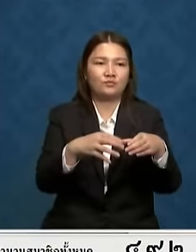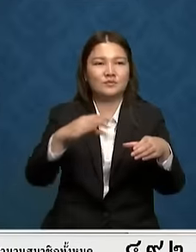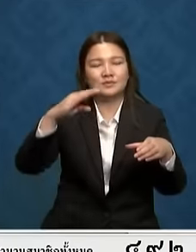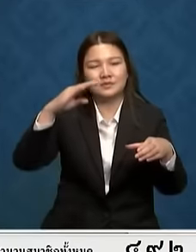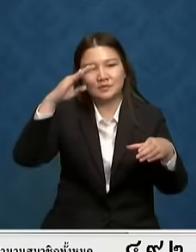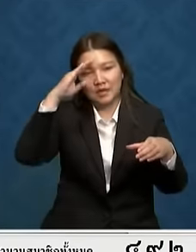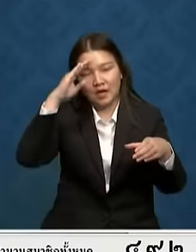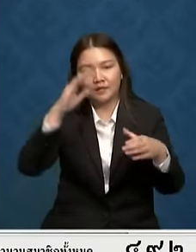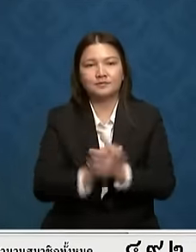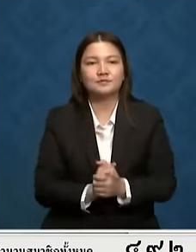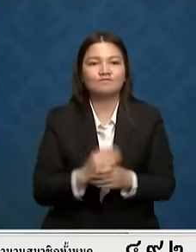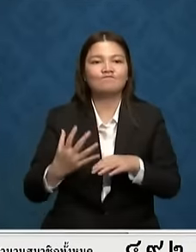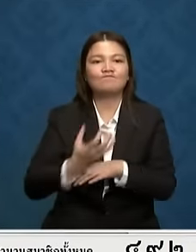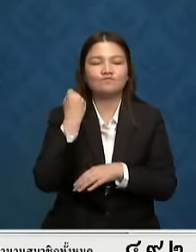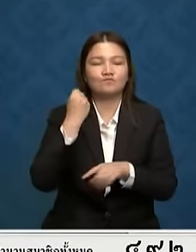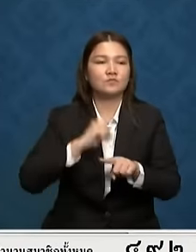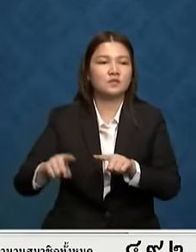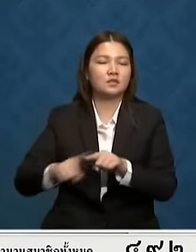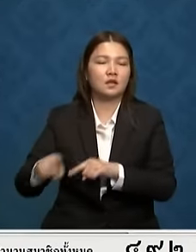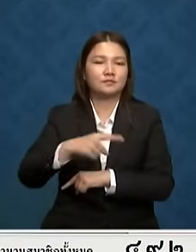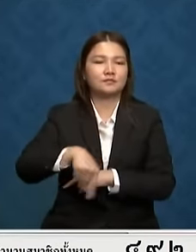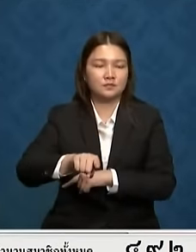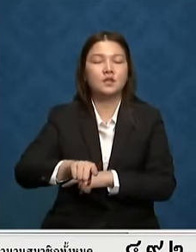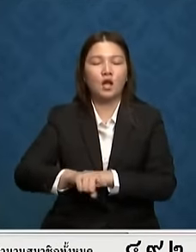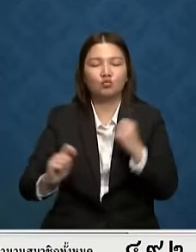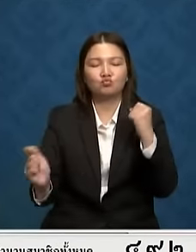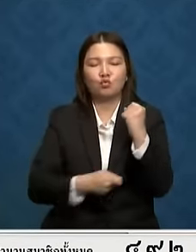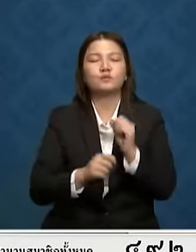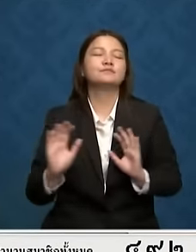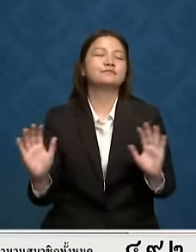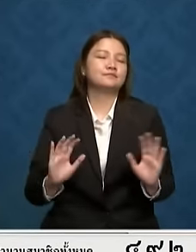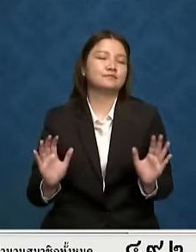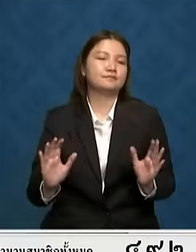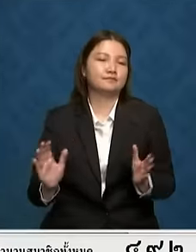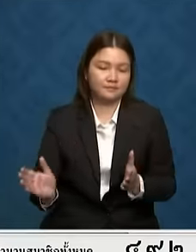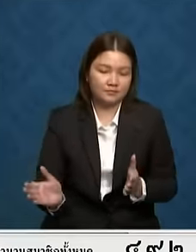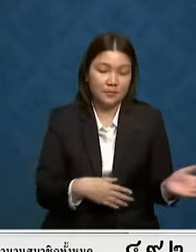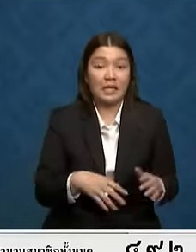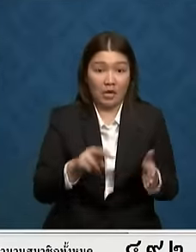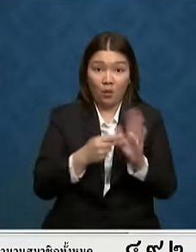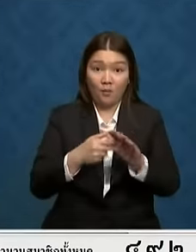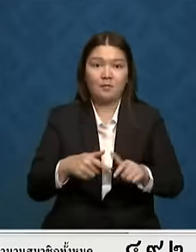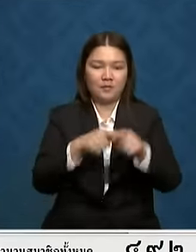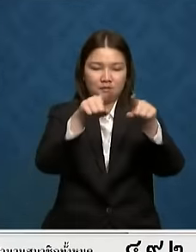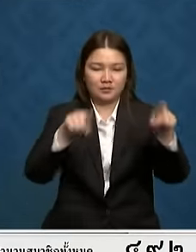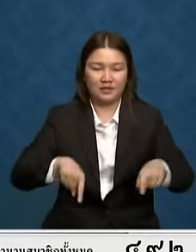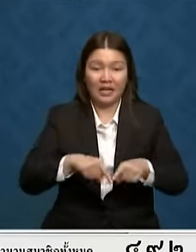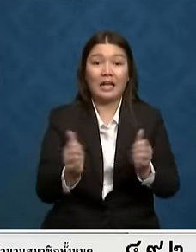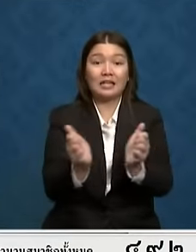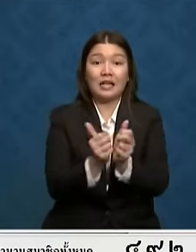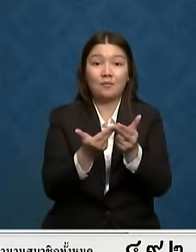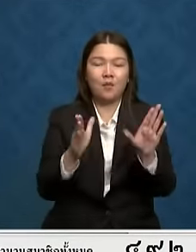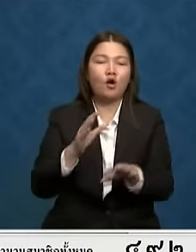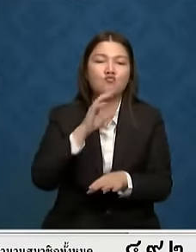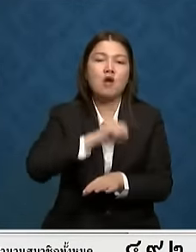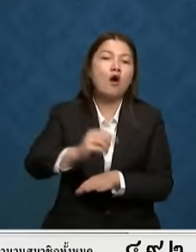ว่าจะเห็นได้ว่าหลักการของการออกนิรโทษกรรมที่กล่าวมานั้นจะมีความชัด